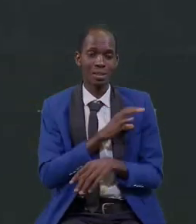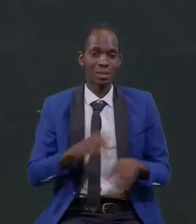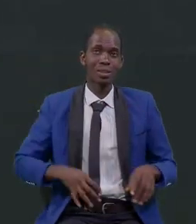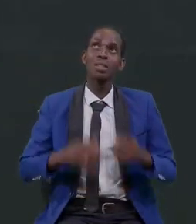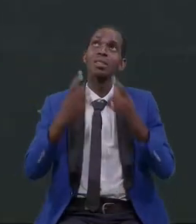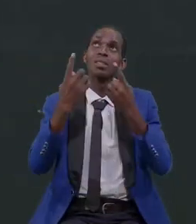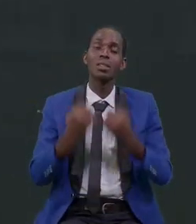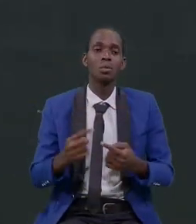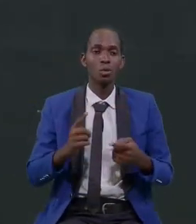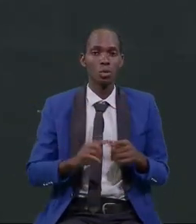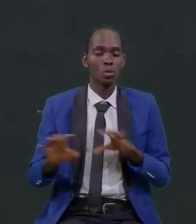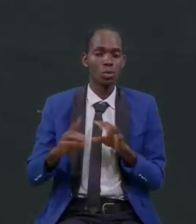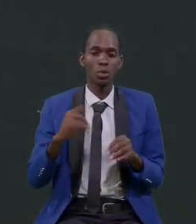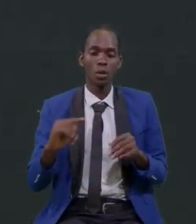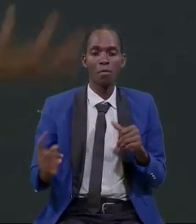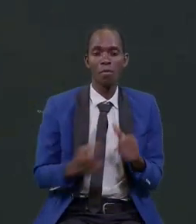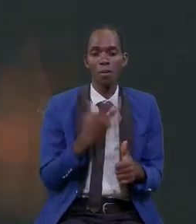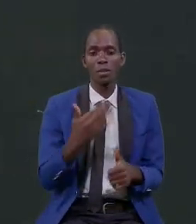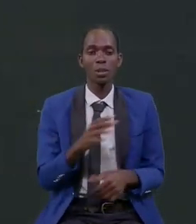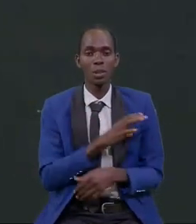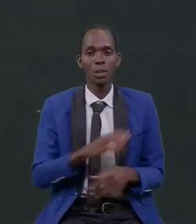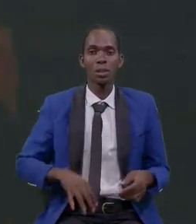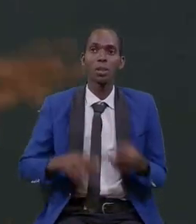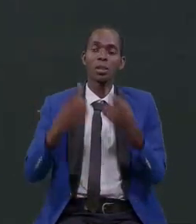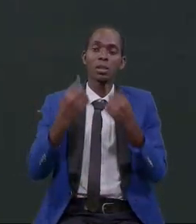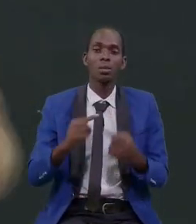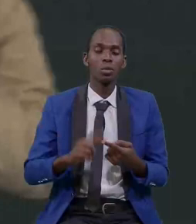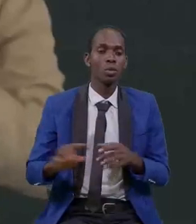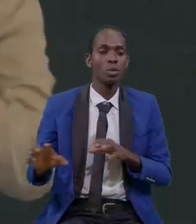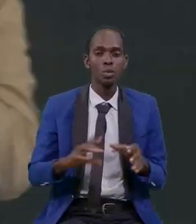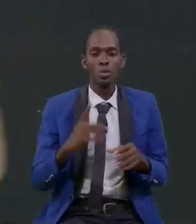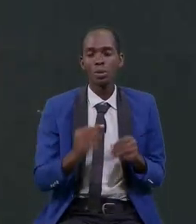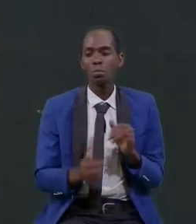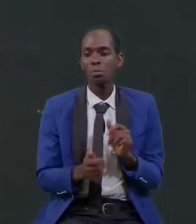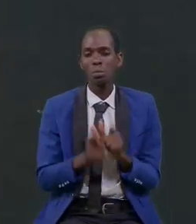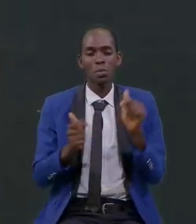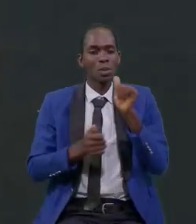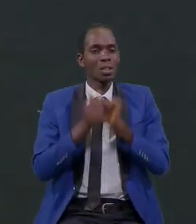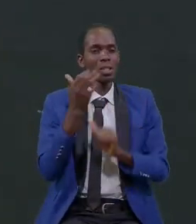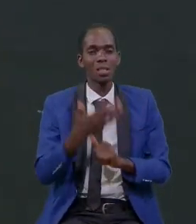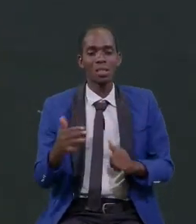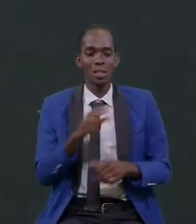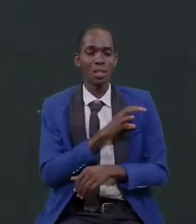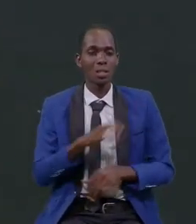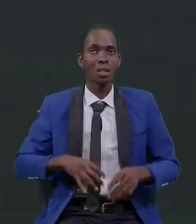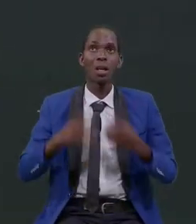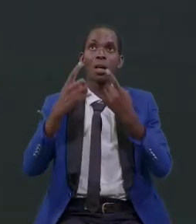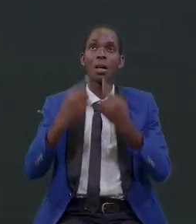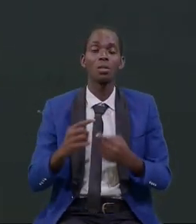faire, la chose la plus importante, la plus grande chose que Christ est venu